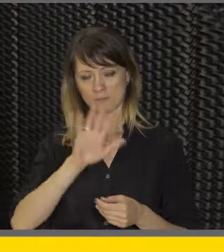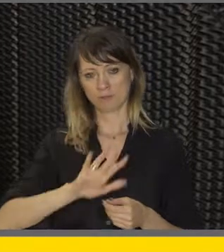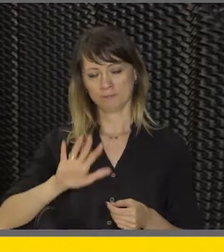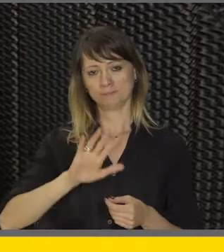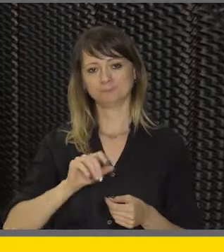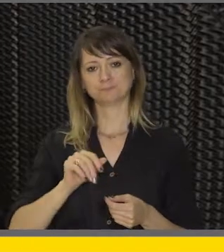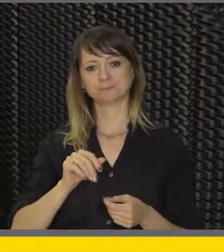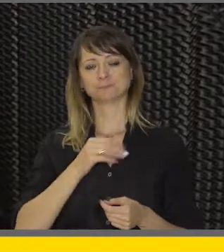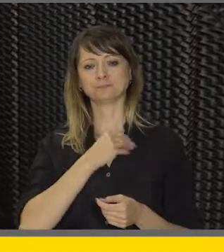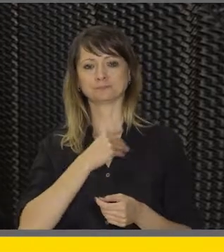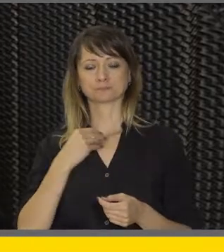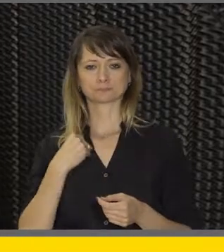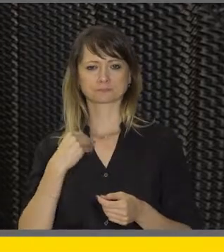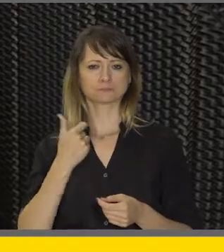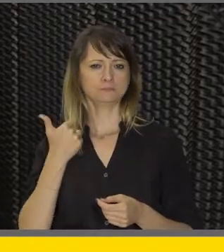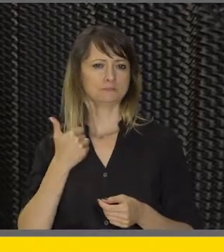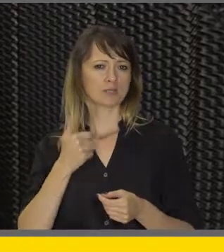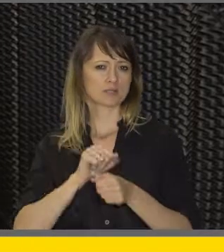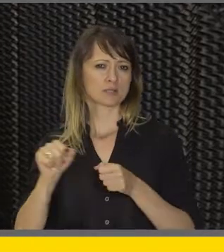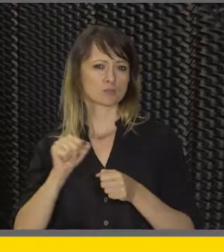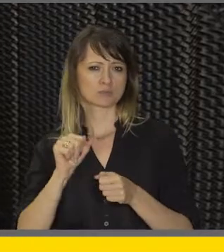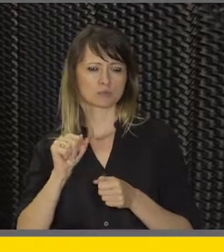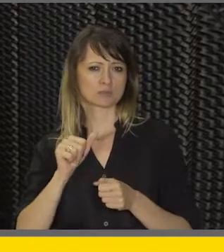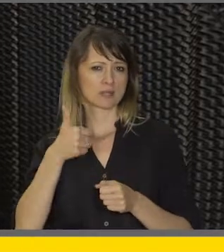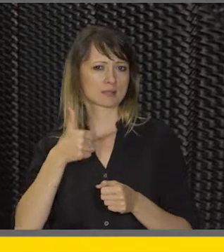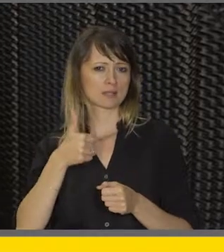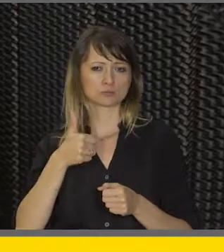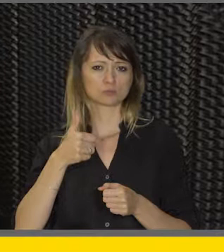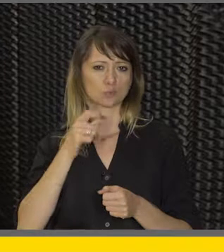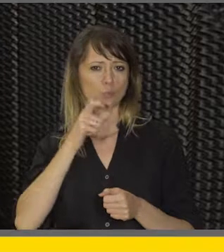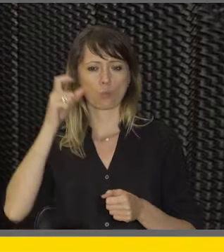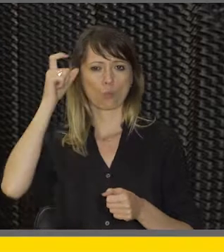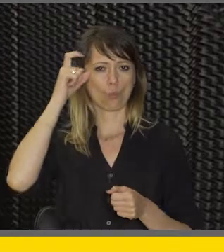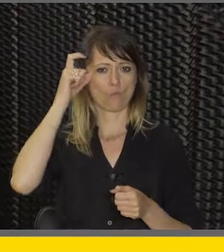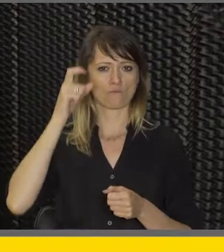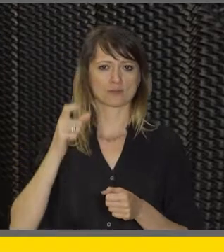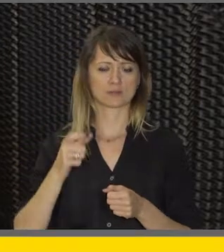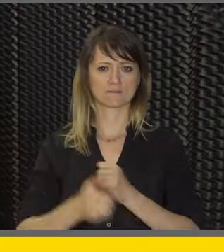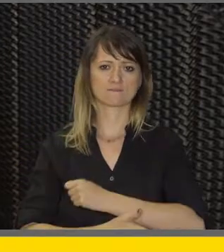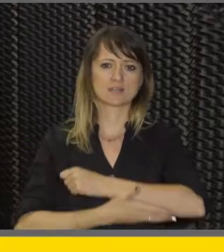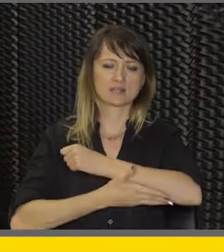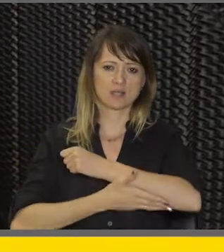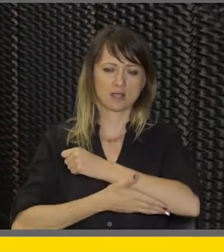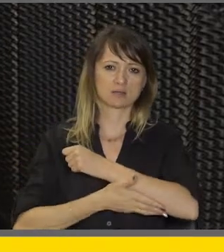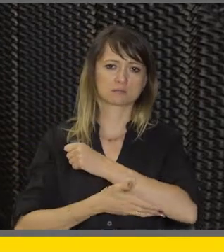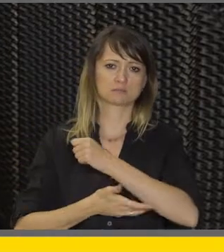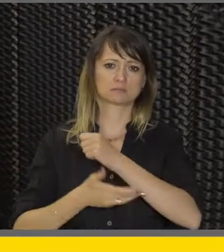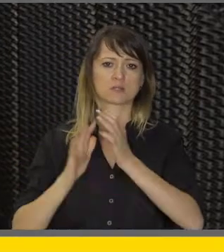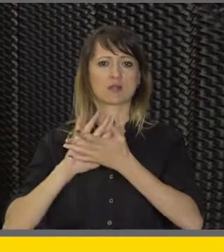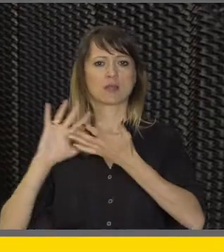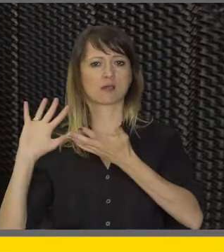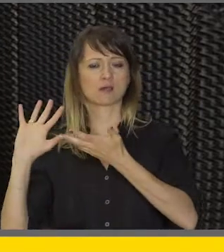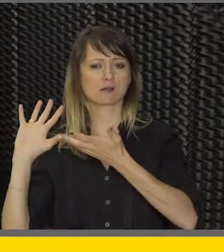głównych filarów nośnych, nazwijmy to reformy, tak, pewnej zmiany